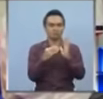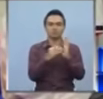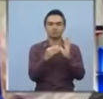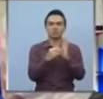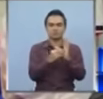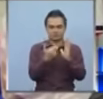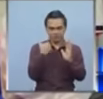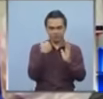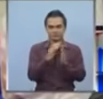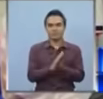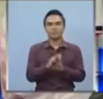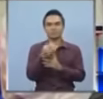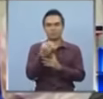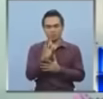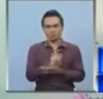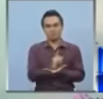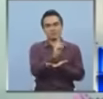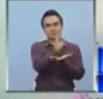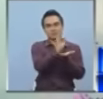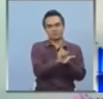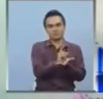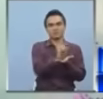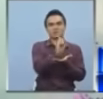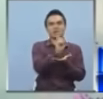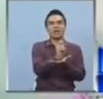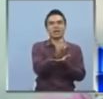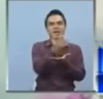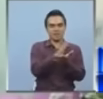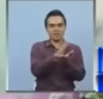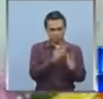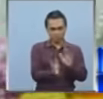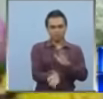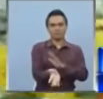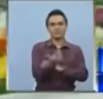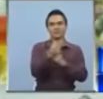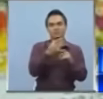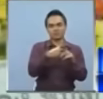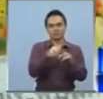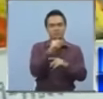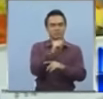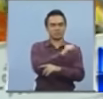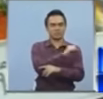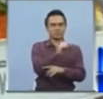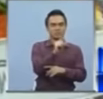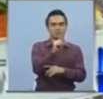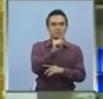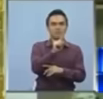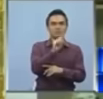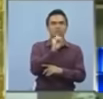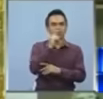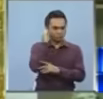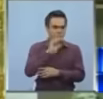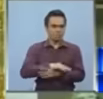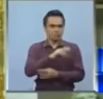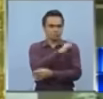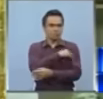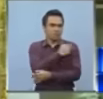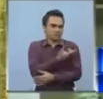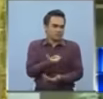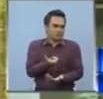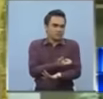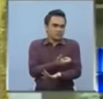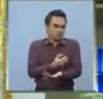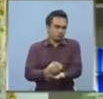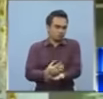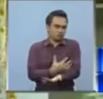หลังจากนั้นคุณยายเทบได้เสียชีวิตลงในเช้ามืดของวันที่ 21ตุลาคมแต่ว่าตัวเองไม่ได้ให้หมอฉีดสารฟร์มารีนเนื่องจากที่